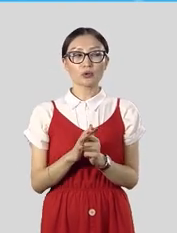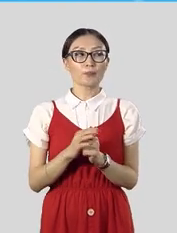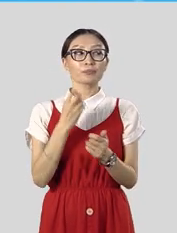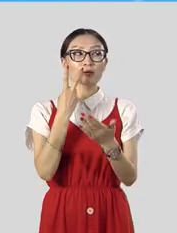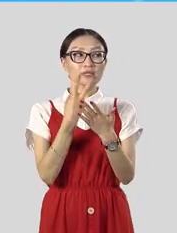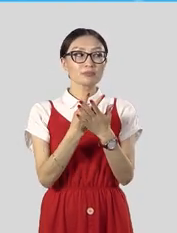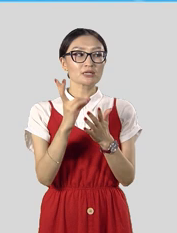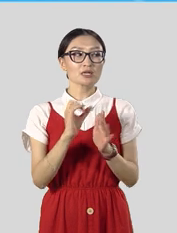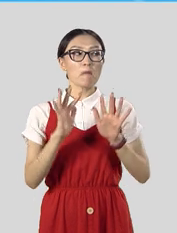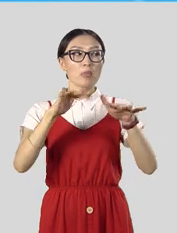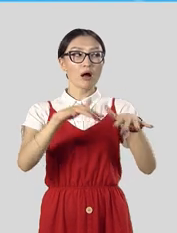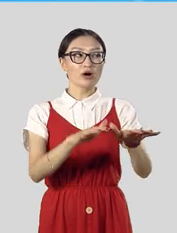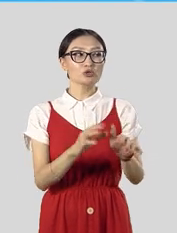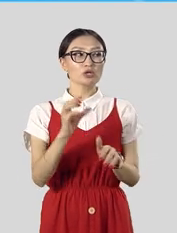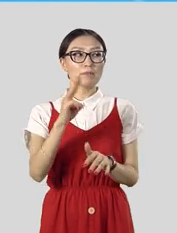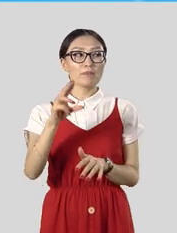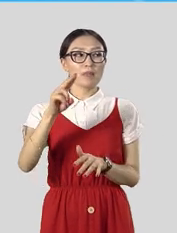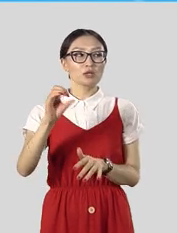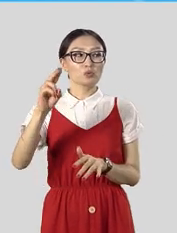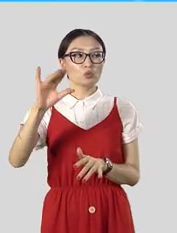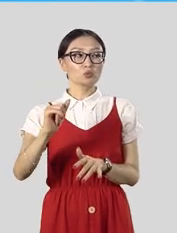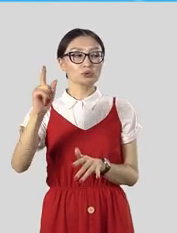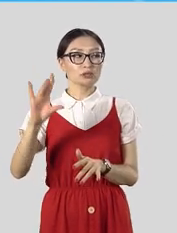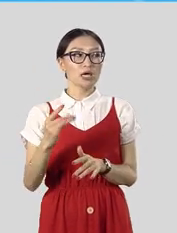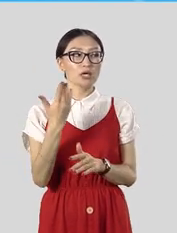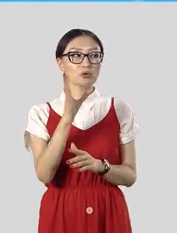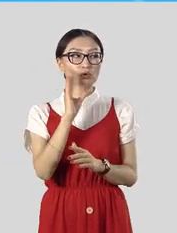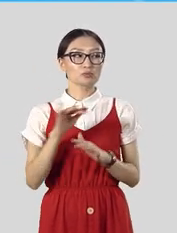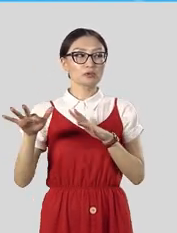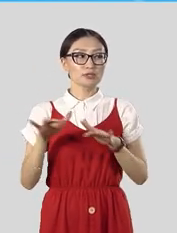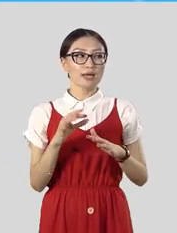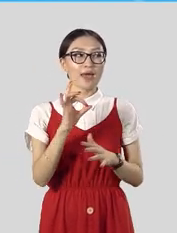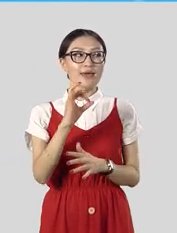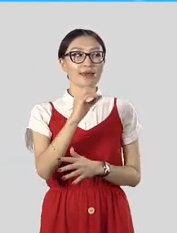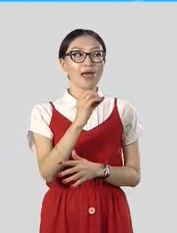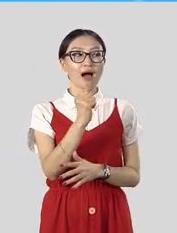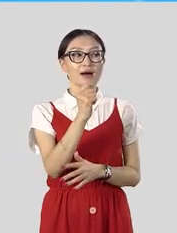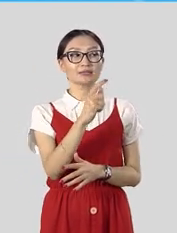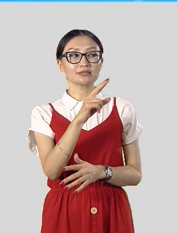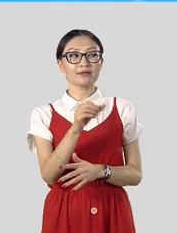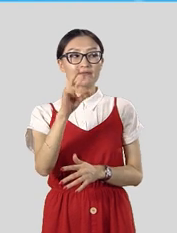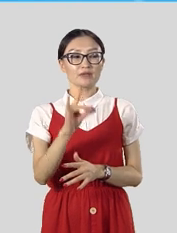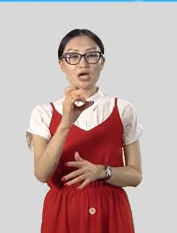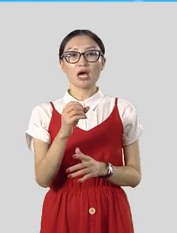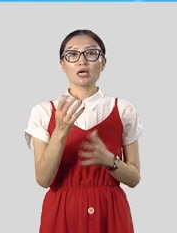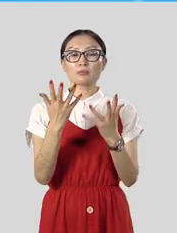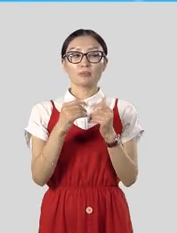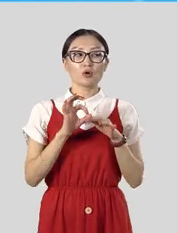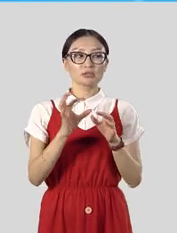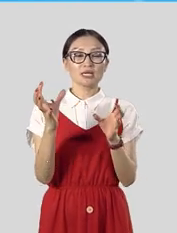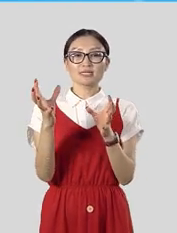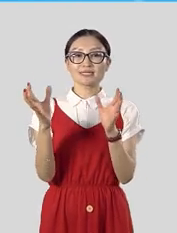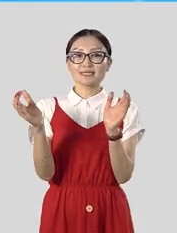Посмотрите на плавающую медузу. Ее способ движения называется реактивным и происходит за счет сокращения